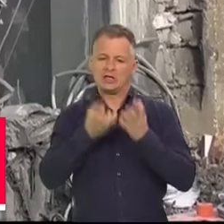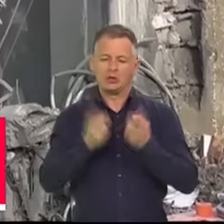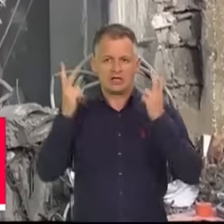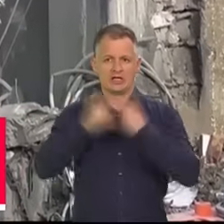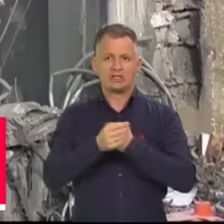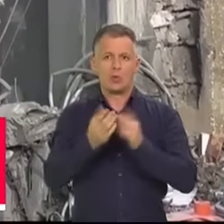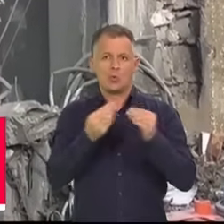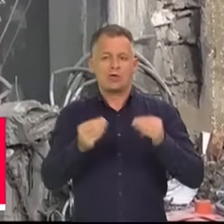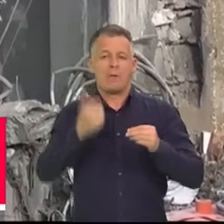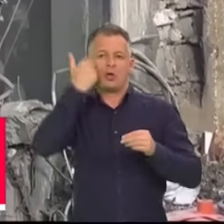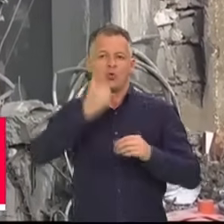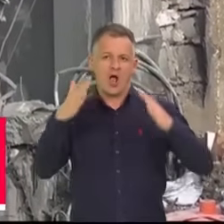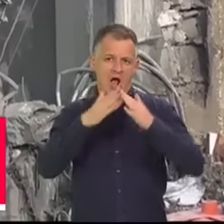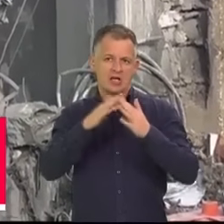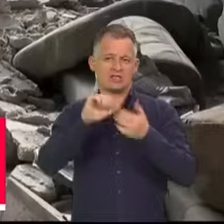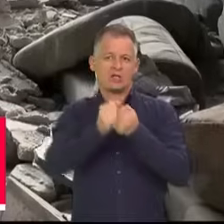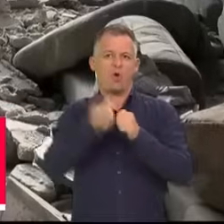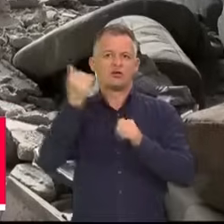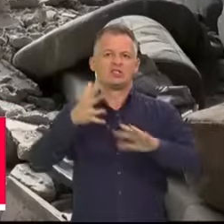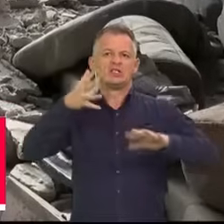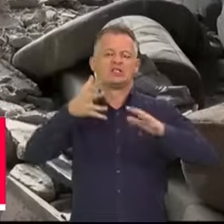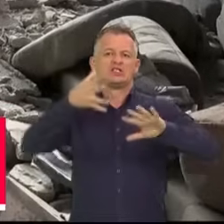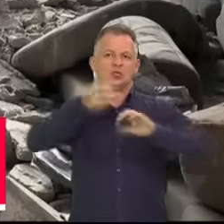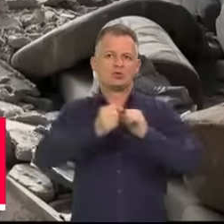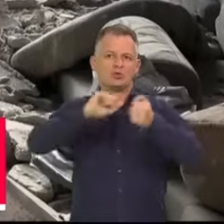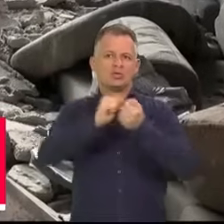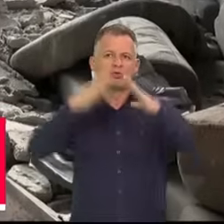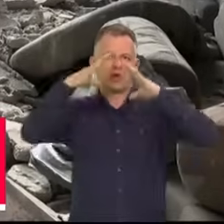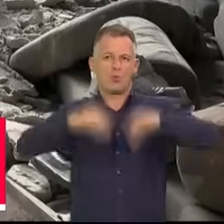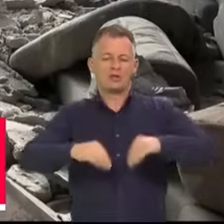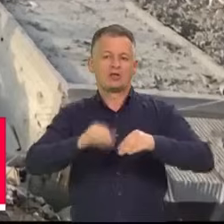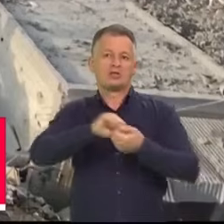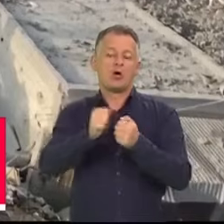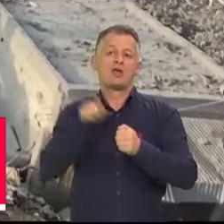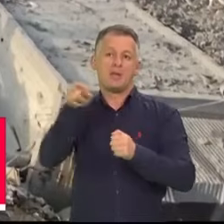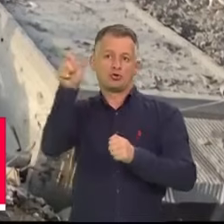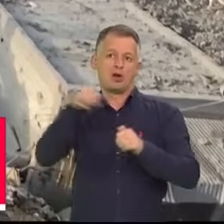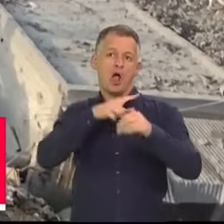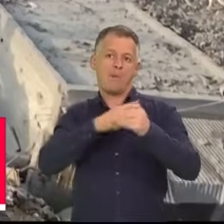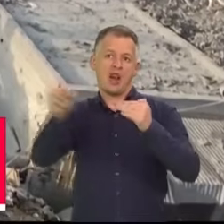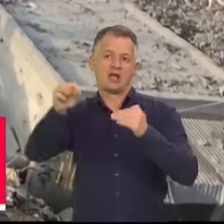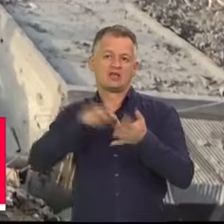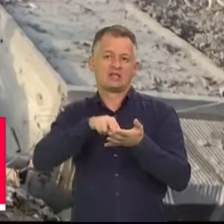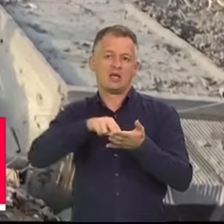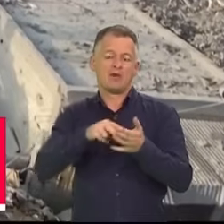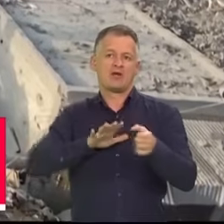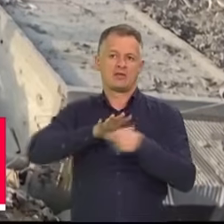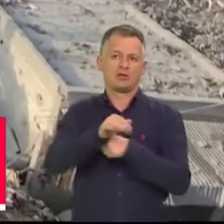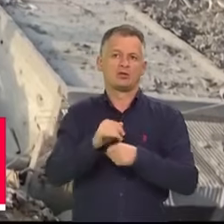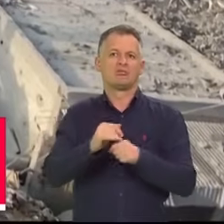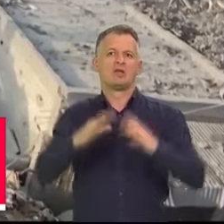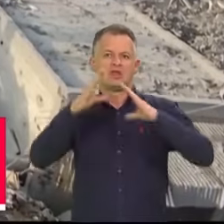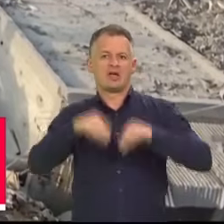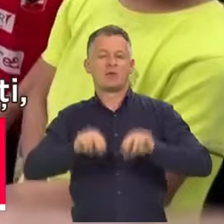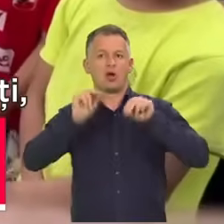dintre ei fie și-au pierdut casele, fie puse la pământ în bombardamente, fie au plecat din ele de teama atacurilor. Niciun loc nu mai este sigur, iar dărâmăturile